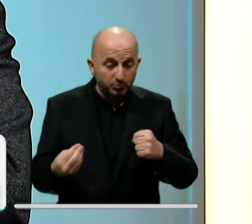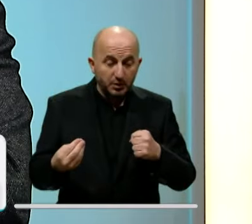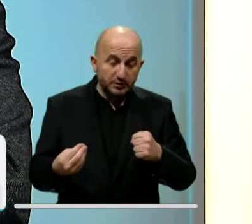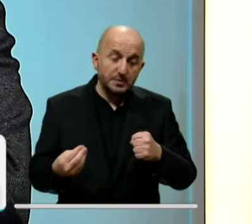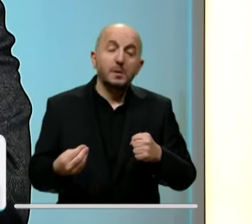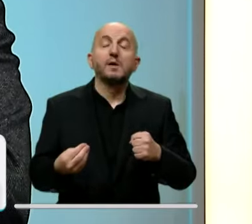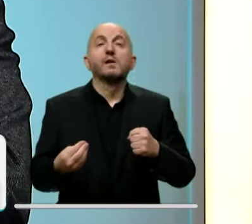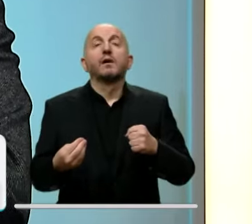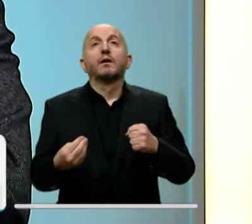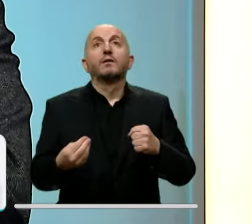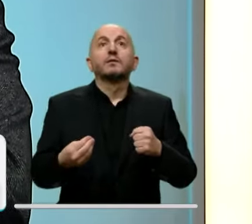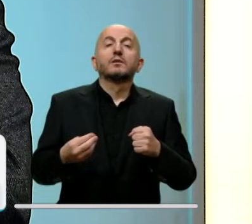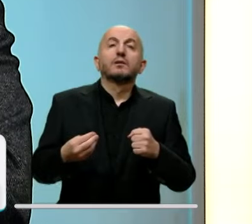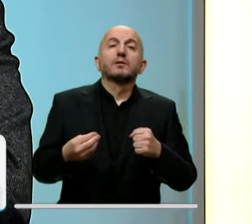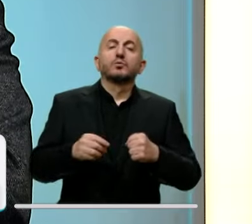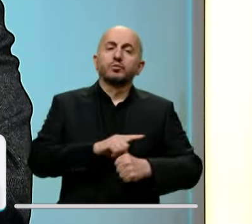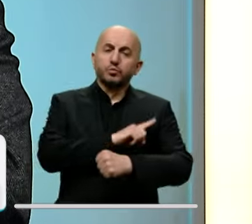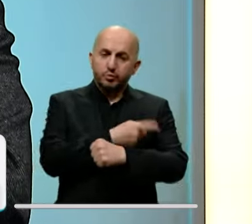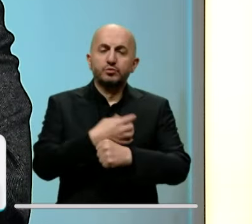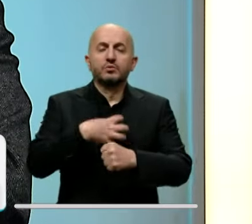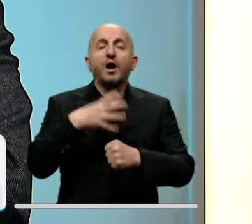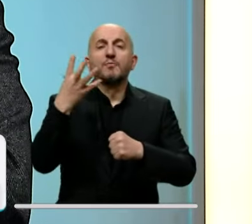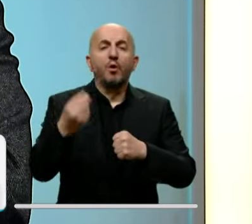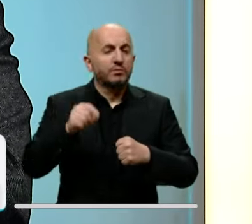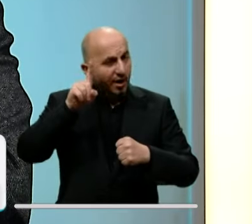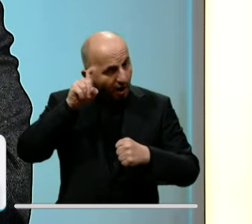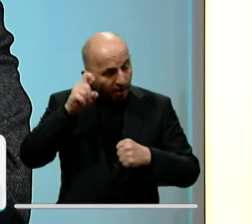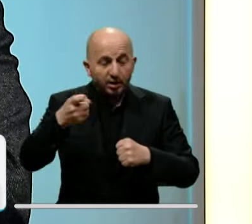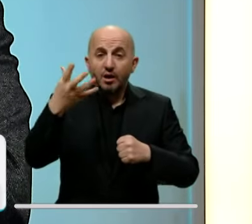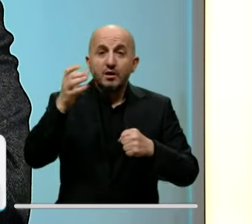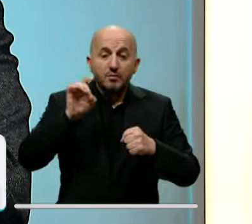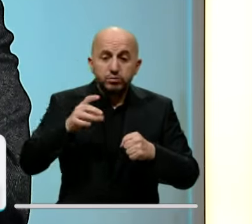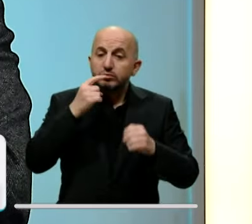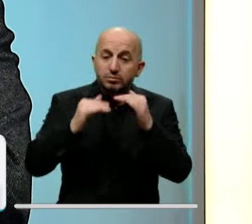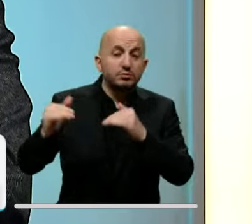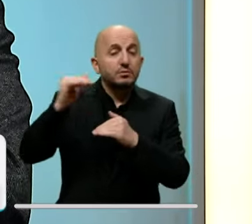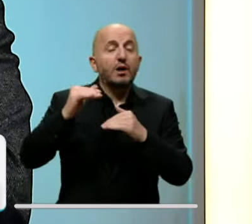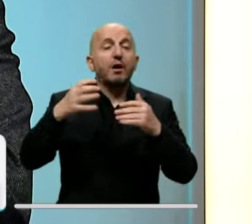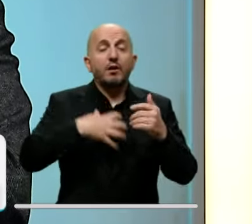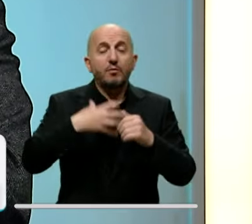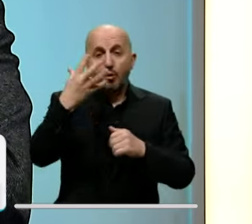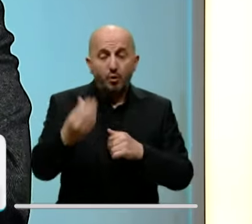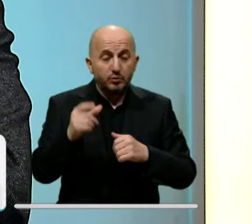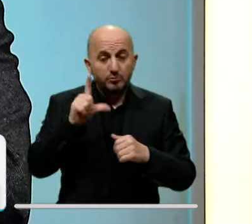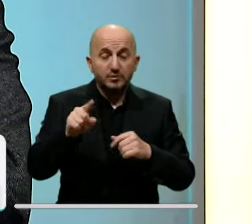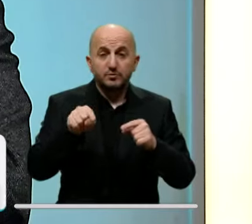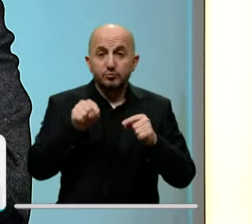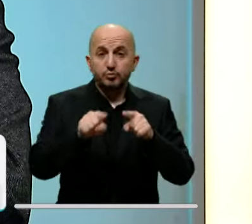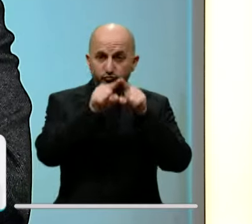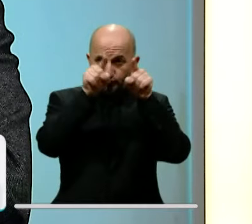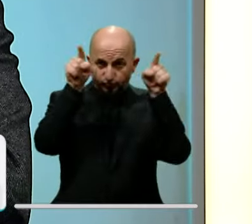Müslüman olması istitaat sahibi olması akıl bulu sahibi olması Bu çerçevede